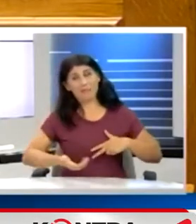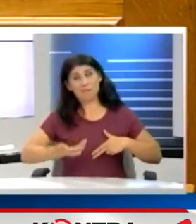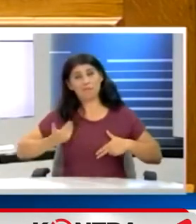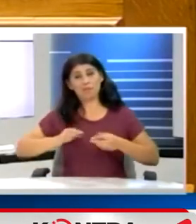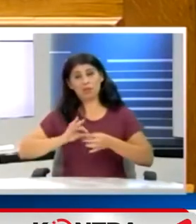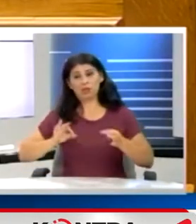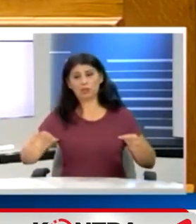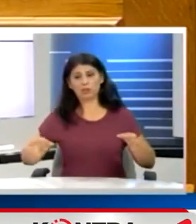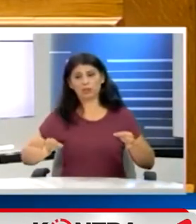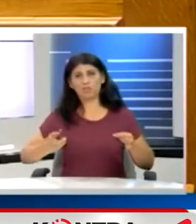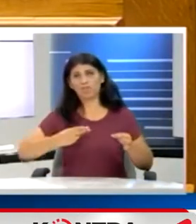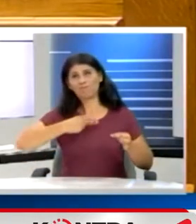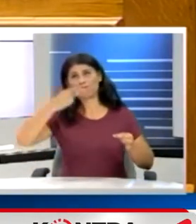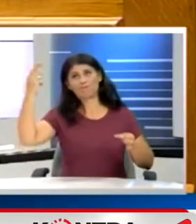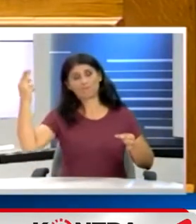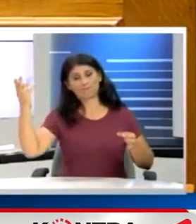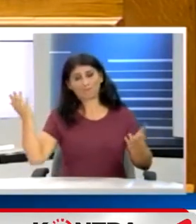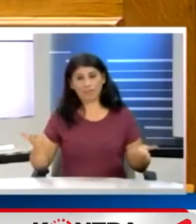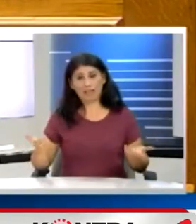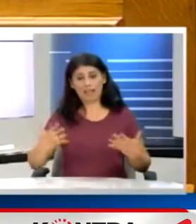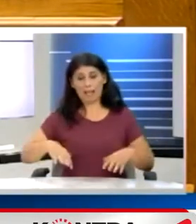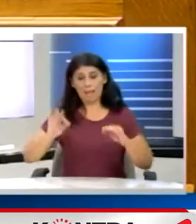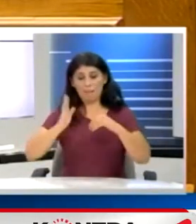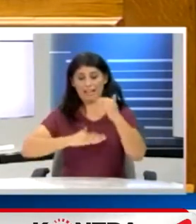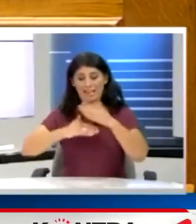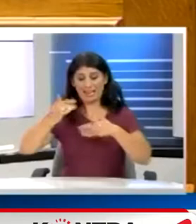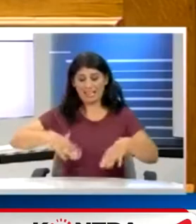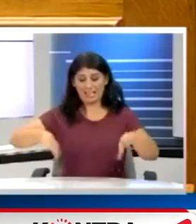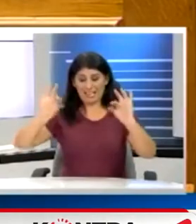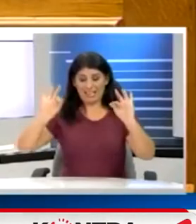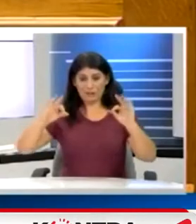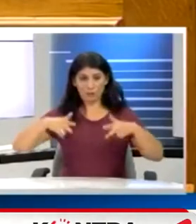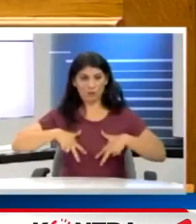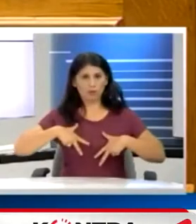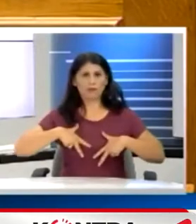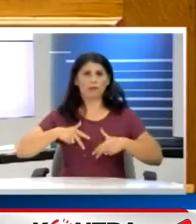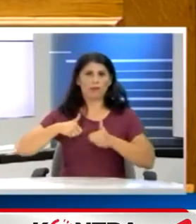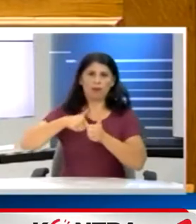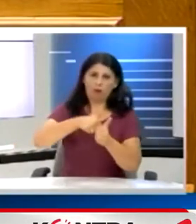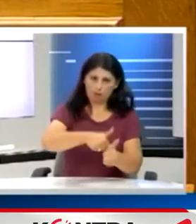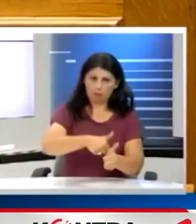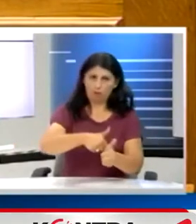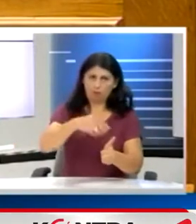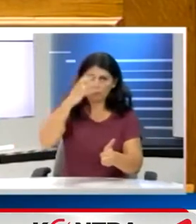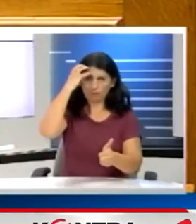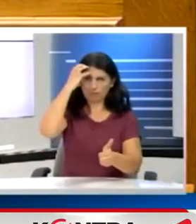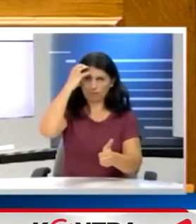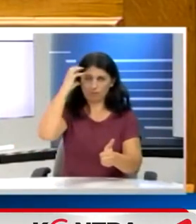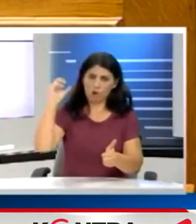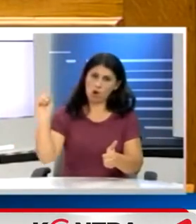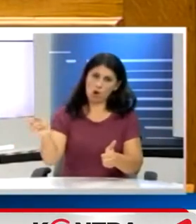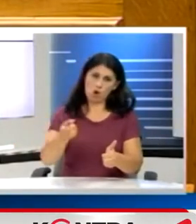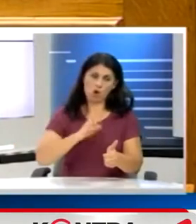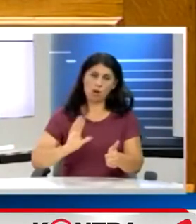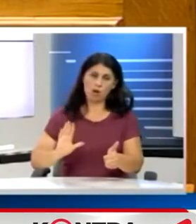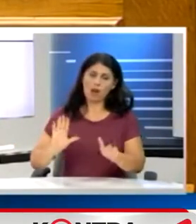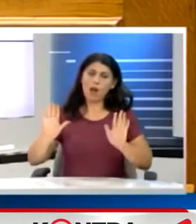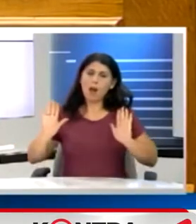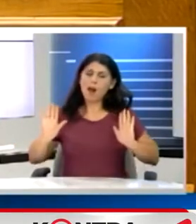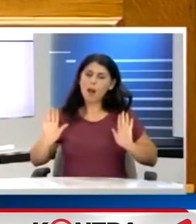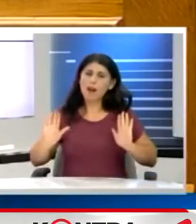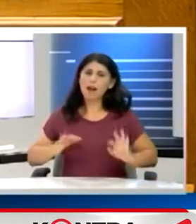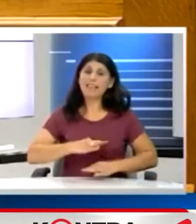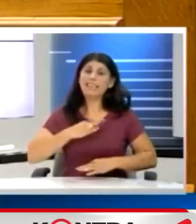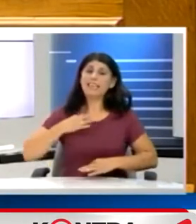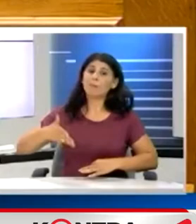Η περίφημη επανίδρυση του κράτους σας ακολουθεί και σας τυχιώνει. Ήδη όμως,